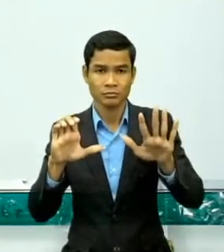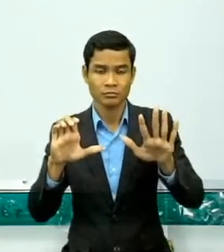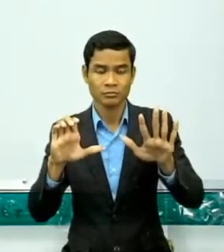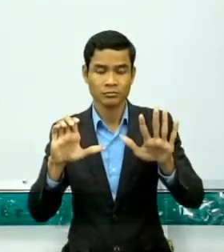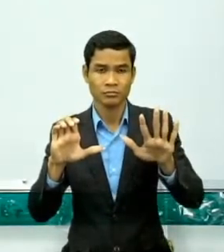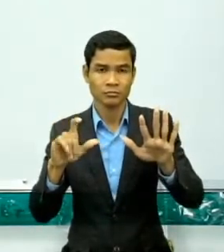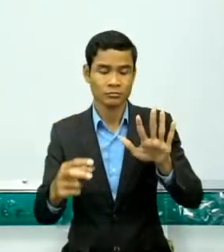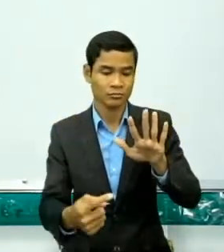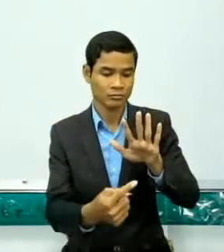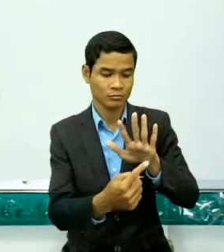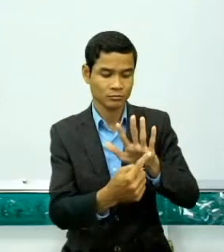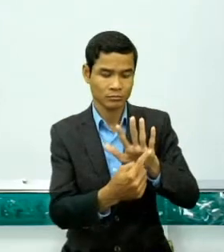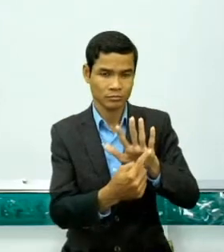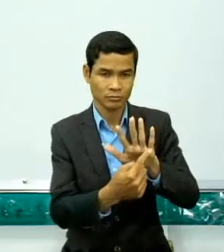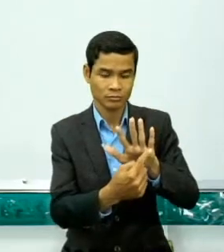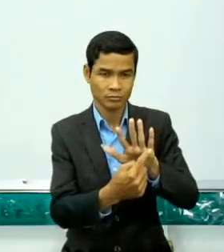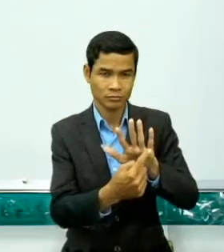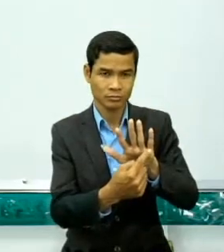អឺ